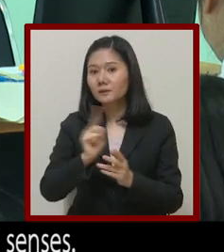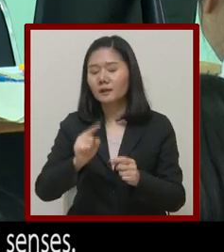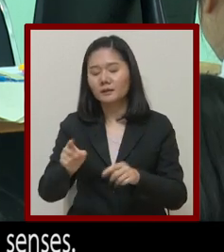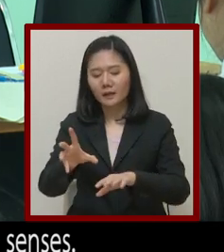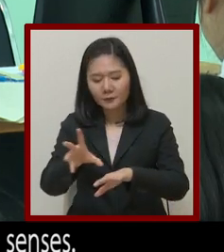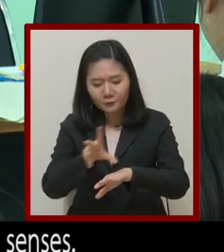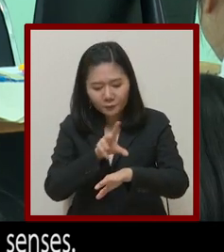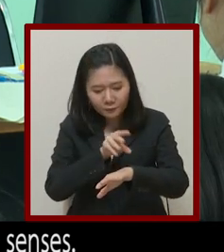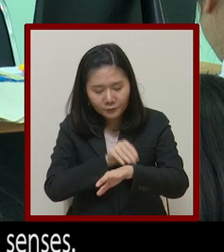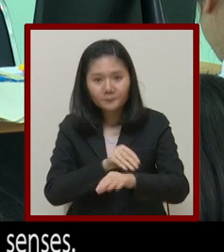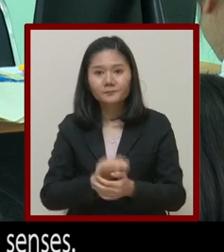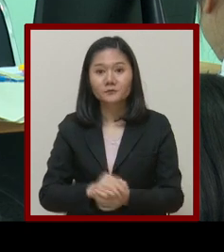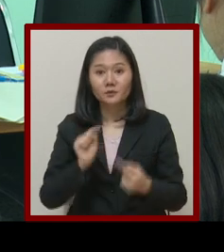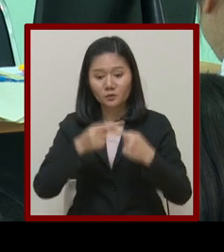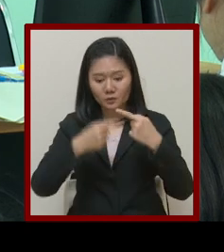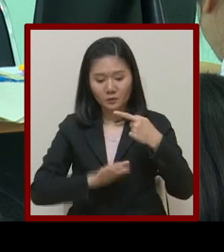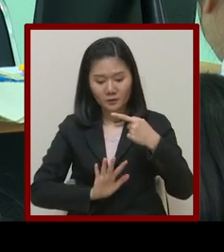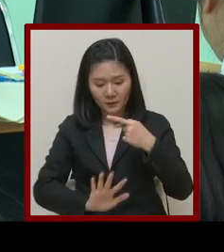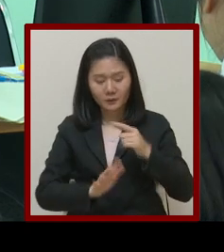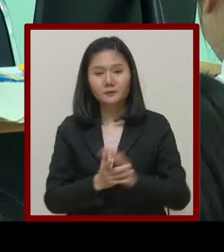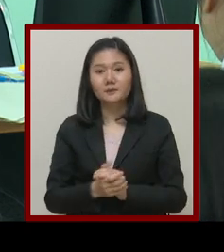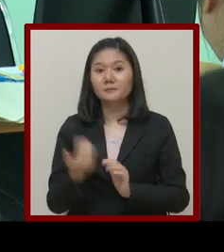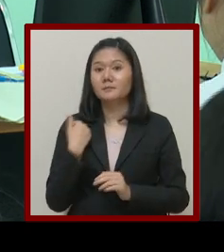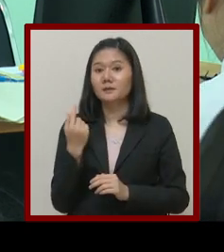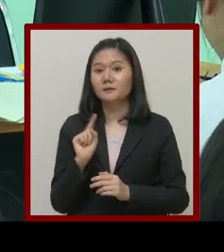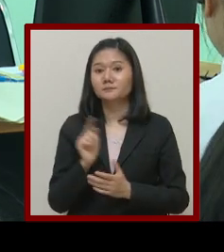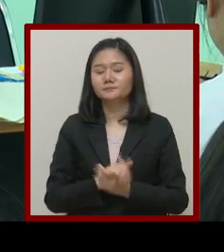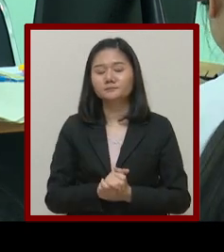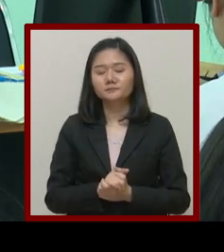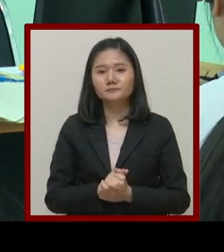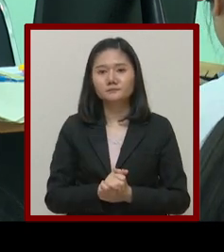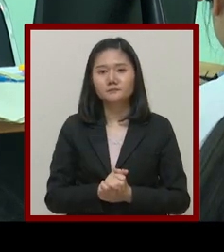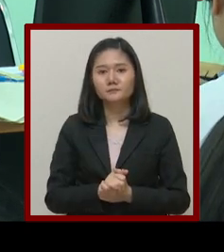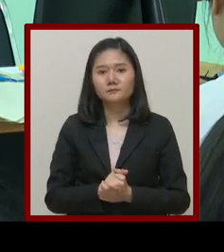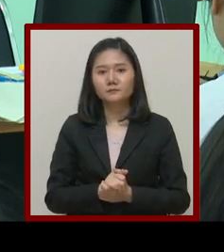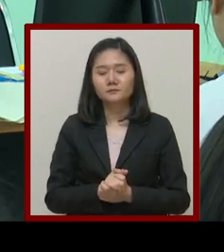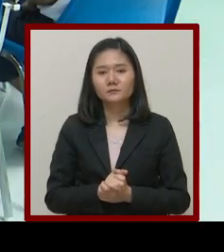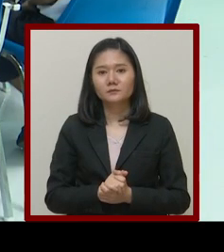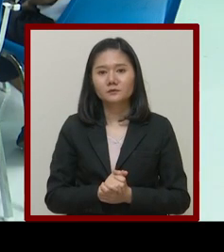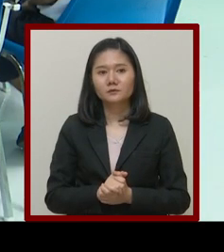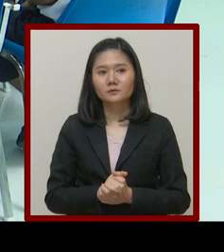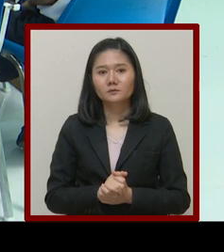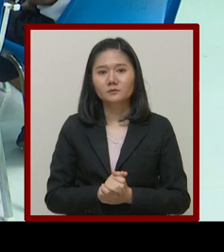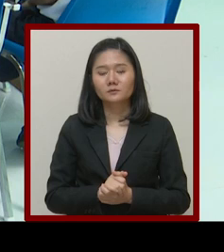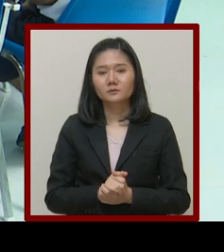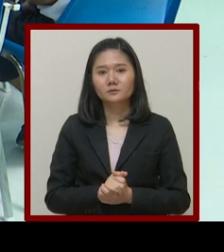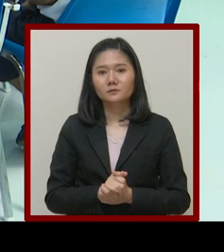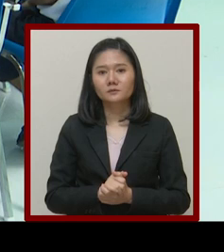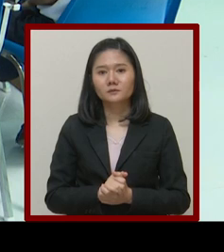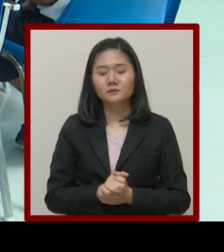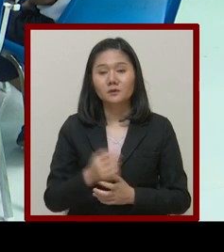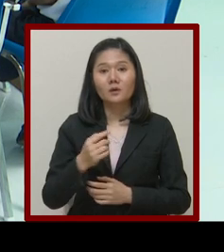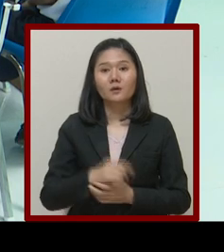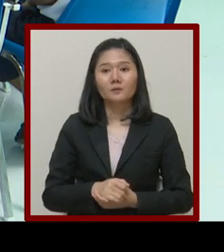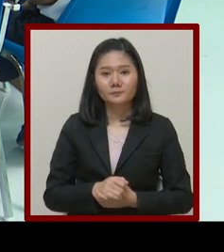ได้สัมผัสทั้ง5ไปด้วยสัมผัสทั้ง5มีอะไรถือว่าเป็นองค์ประกอบของสปาด้วยนะคะ รูป